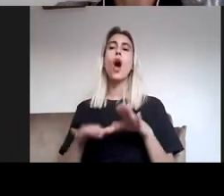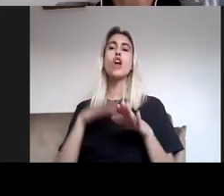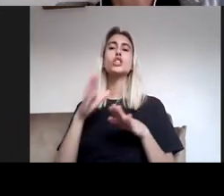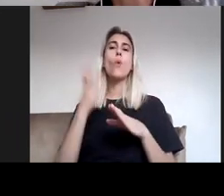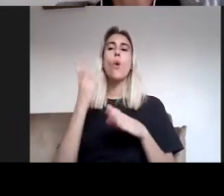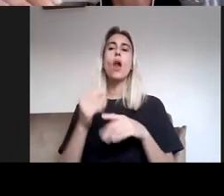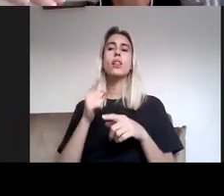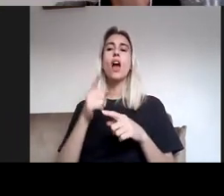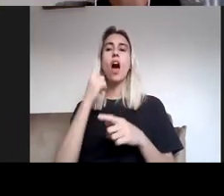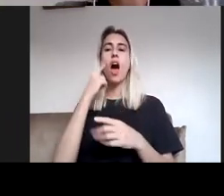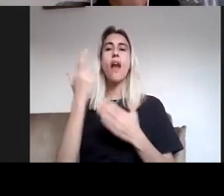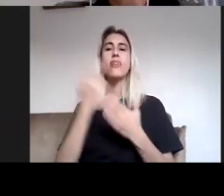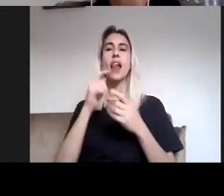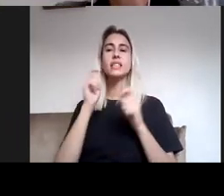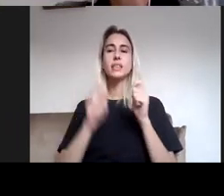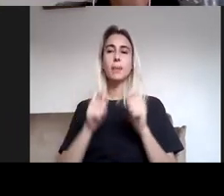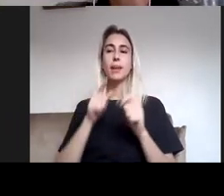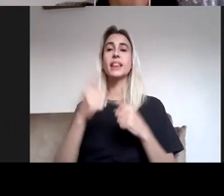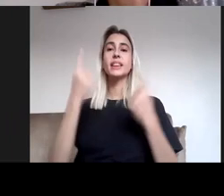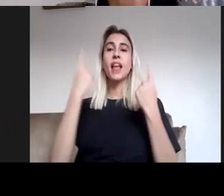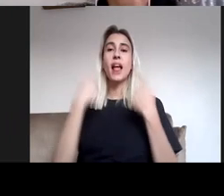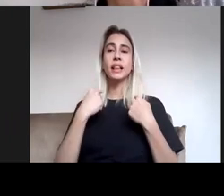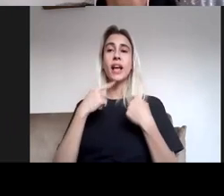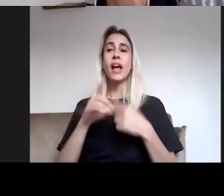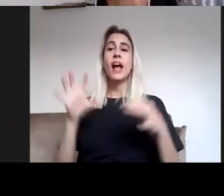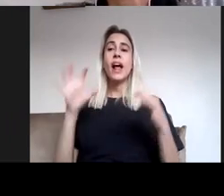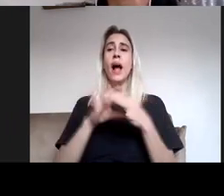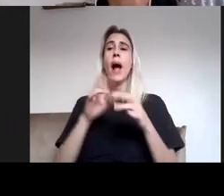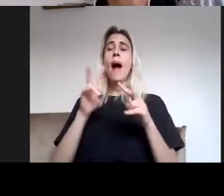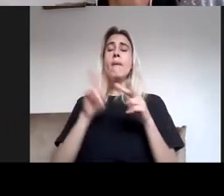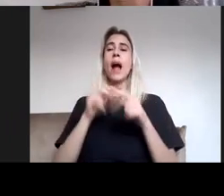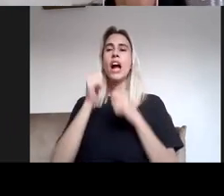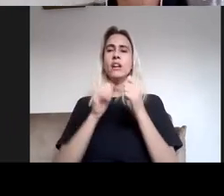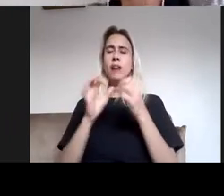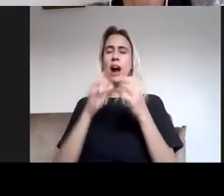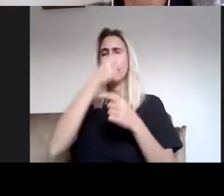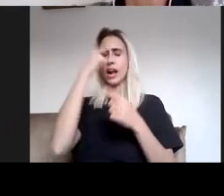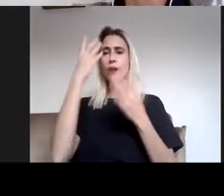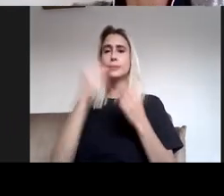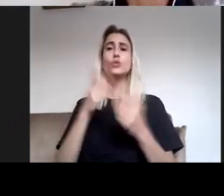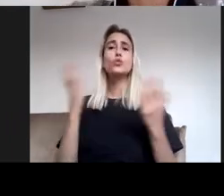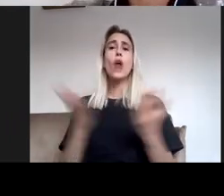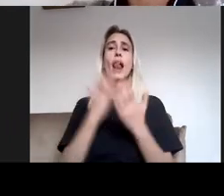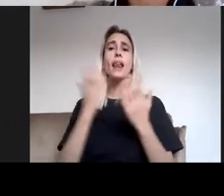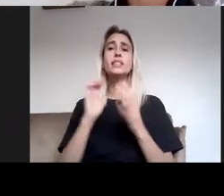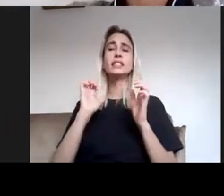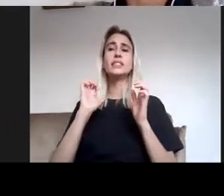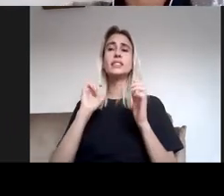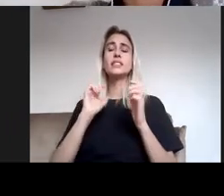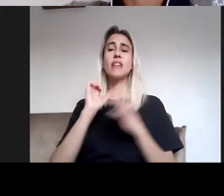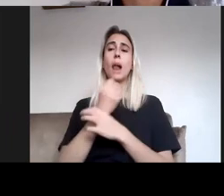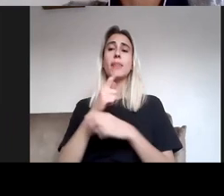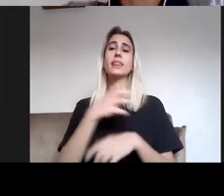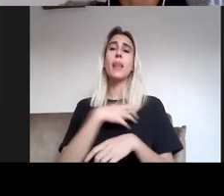analizlerini yapılarak bunların yetkilendirilmesiyle ilgili mekanizmaların belirlenmesi ve sürekliliğinin sağlanması temel